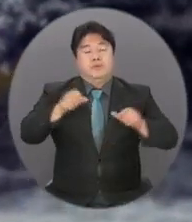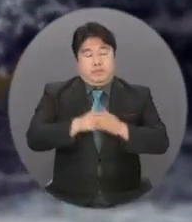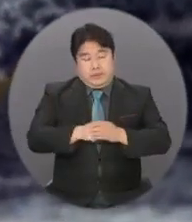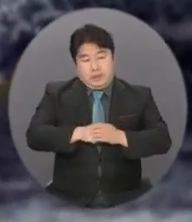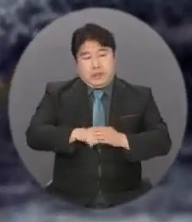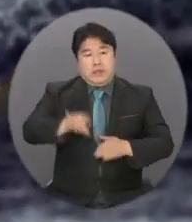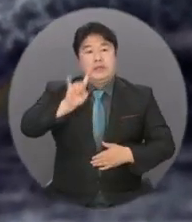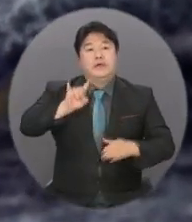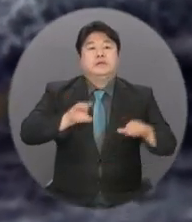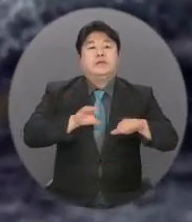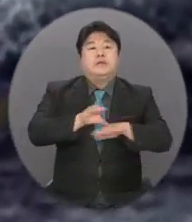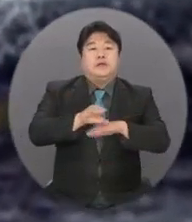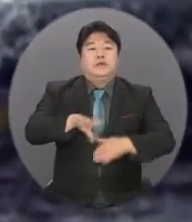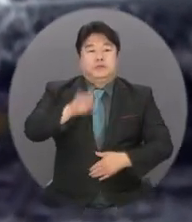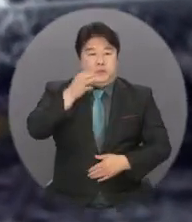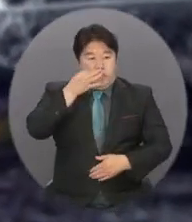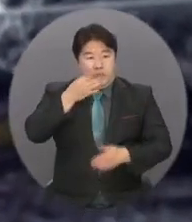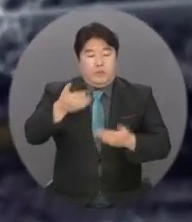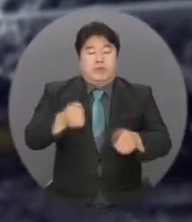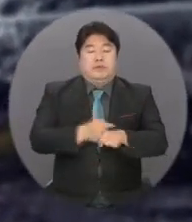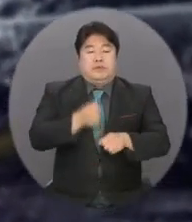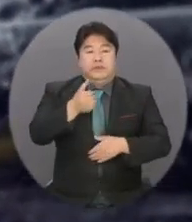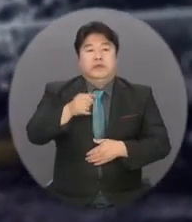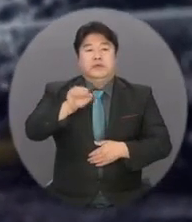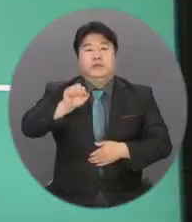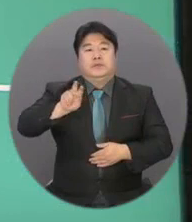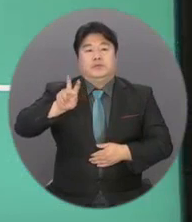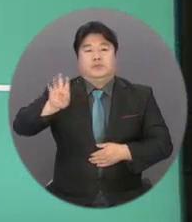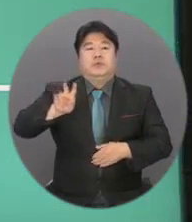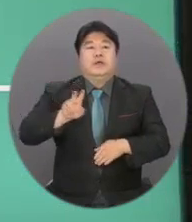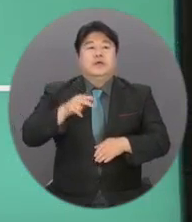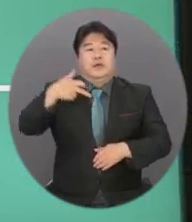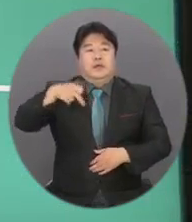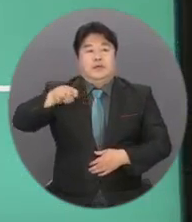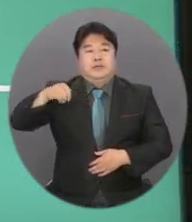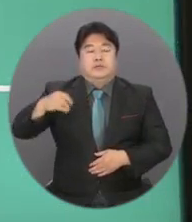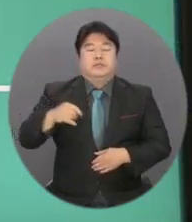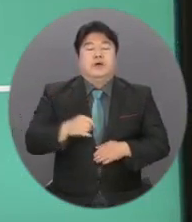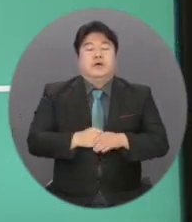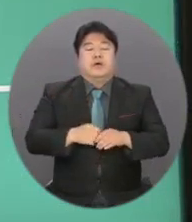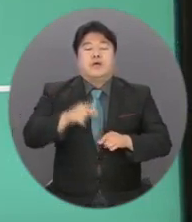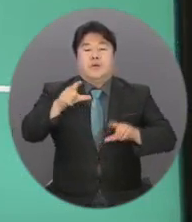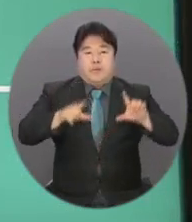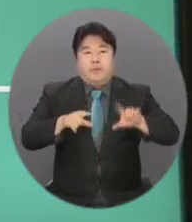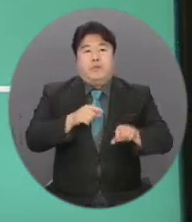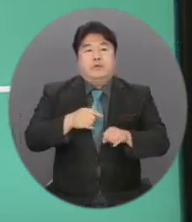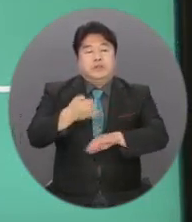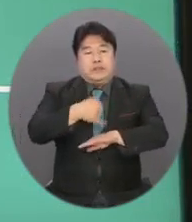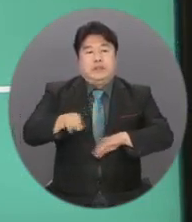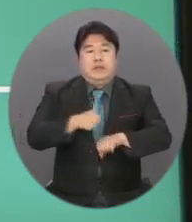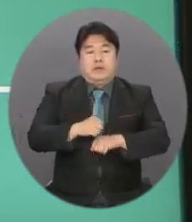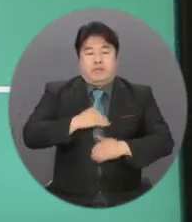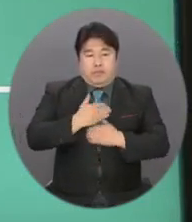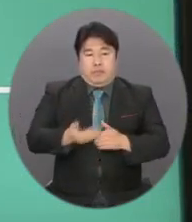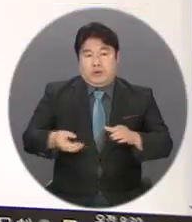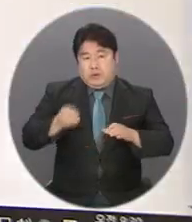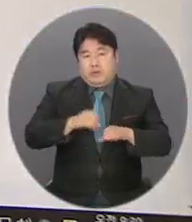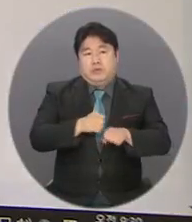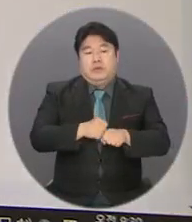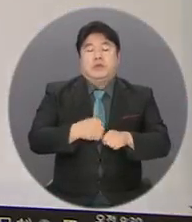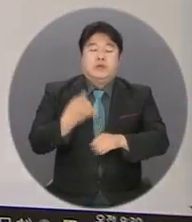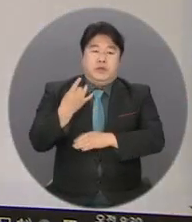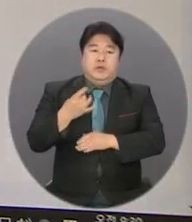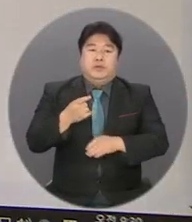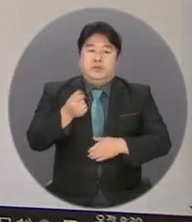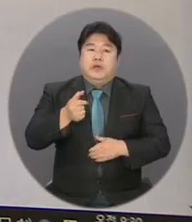현대차가 처음으로 선보이는 경영 sub 캐스퍼 는 개성을 살린 디자인과 편의사양 을 탑재해 기존의 경차보다